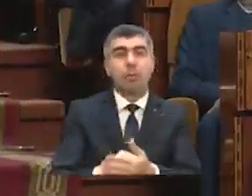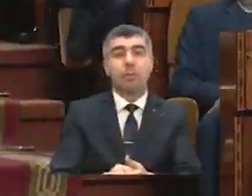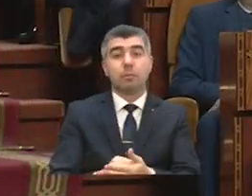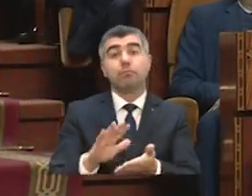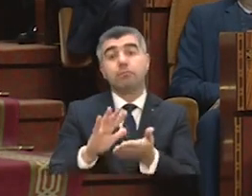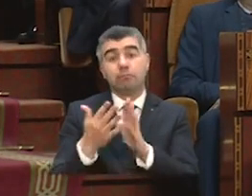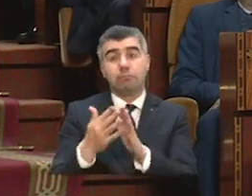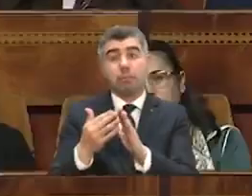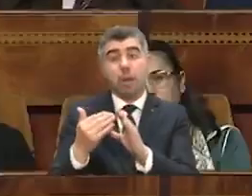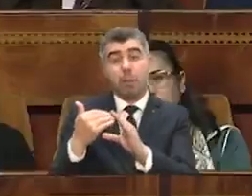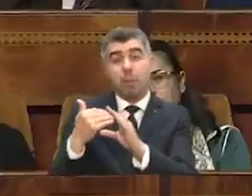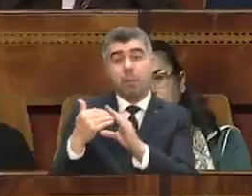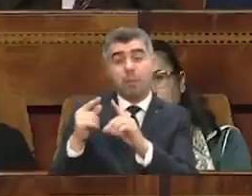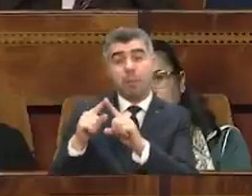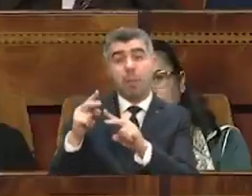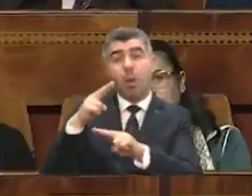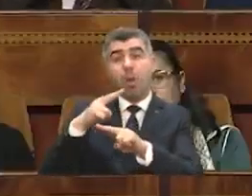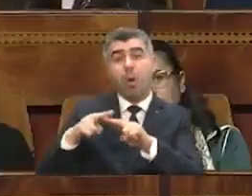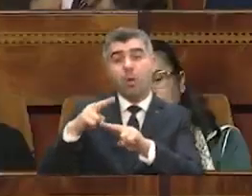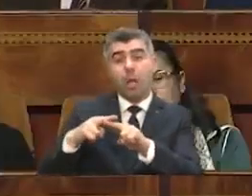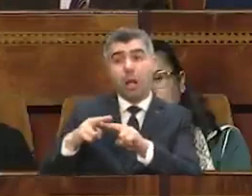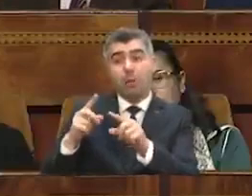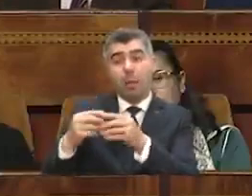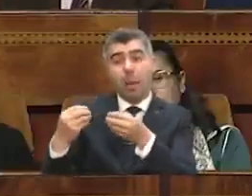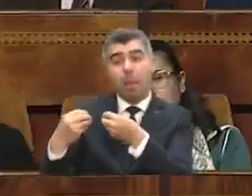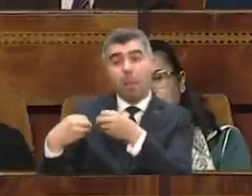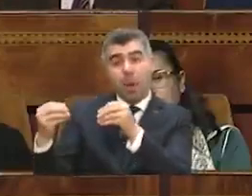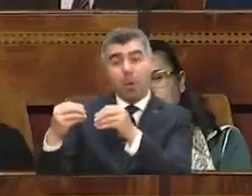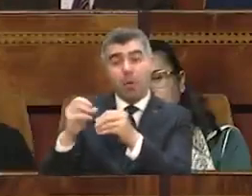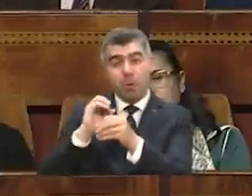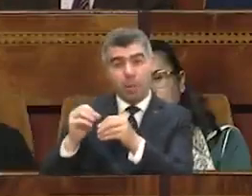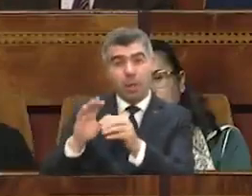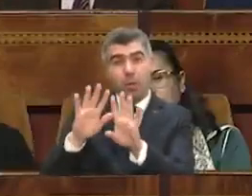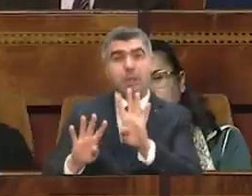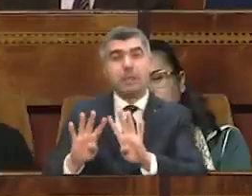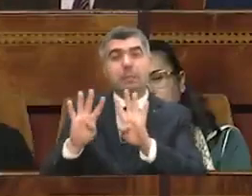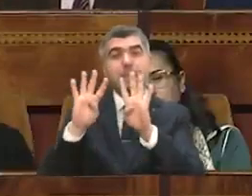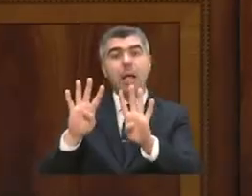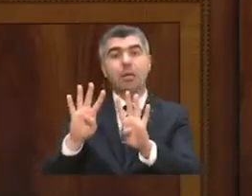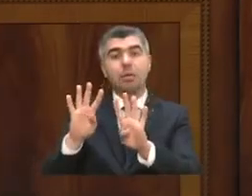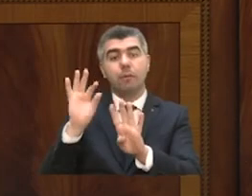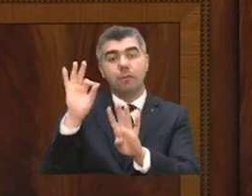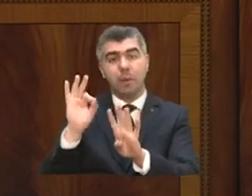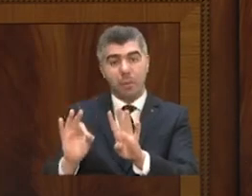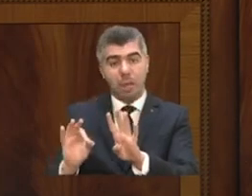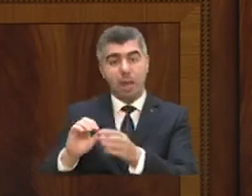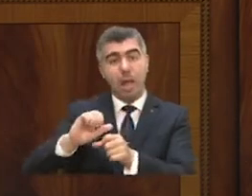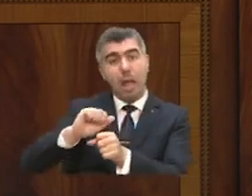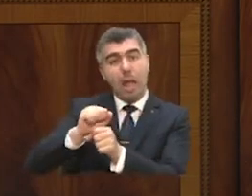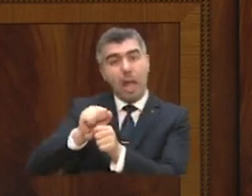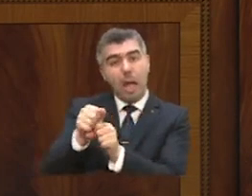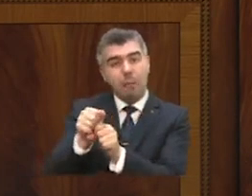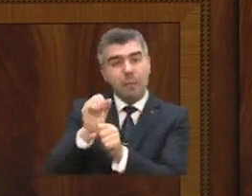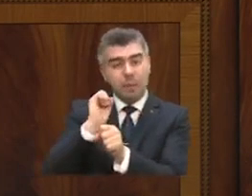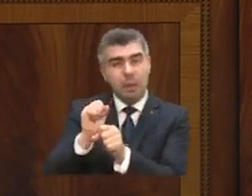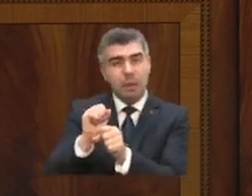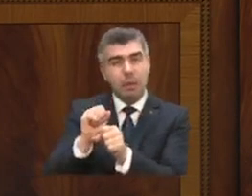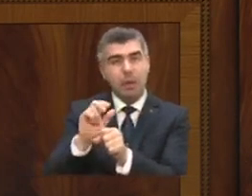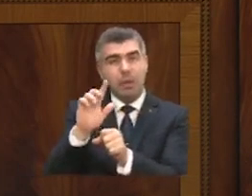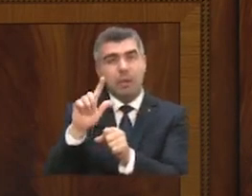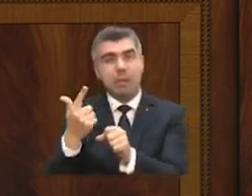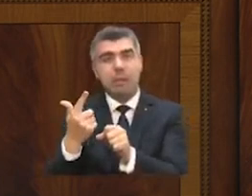عرفت صادرات الخضر ارتفاعاً يقدر ب 18% وصادرات الحوامض ارتفاعاً يقدر ب